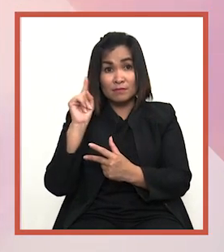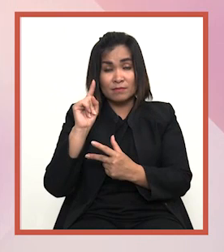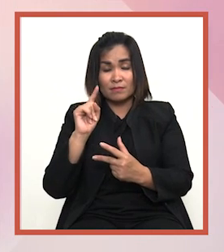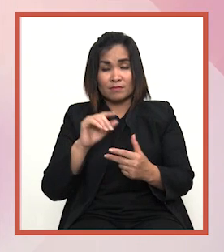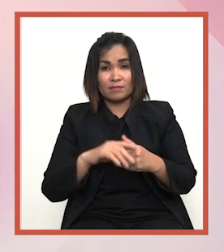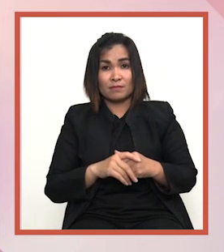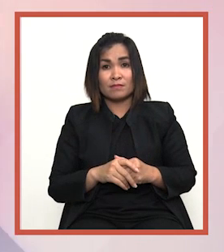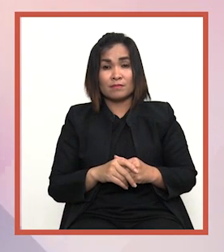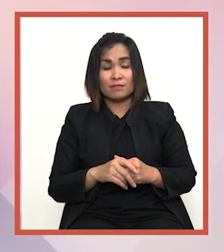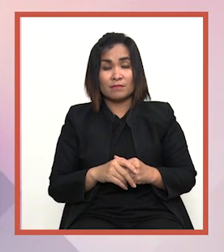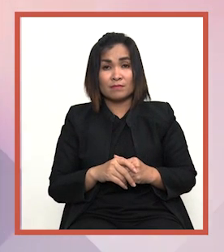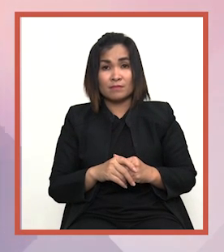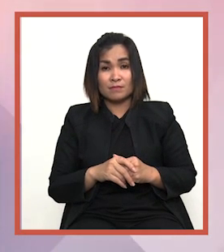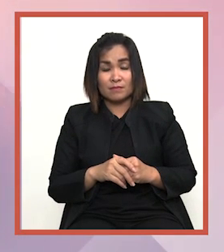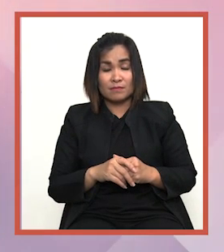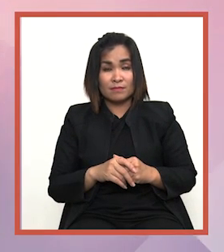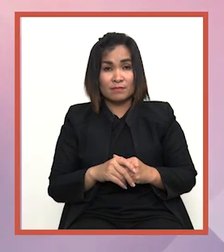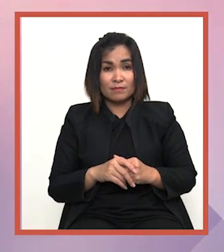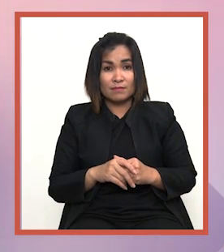สวิตช์3ทาง